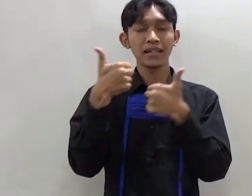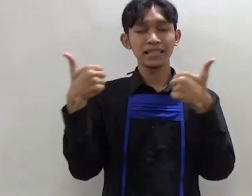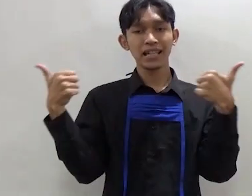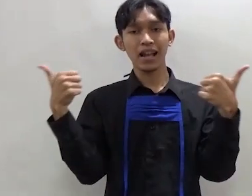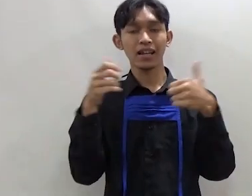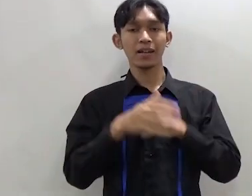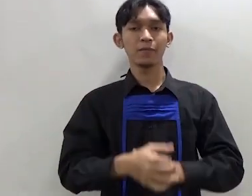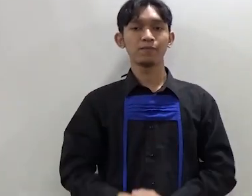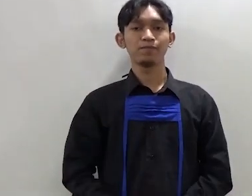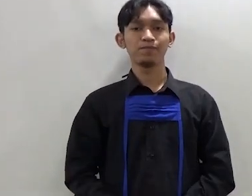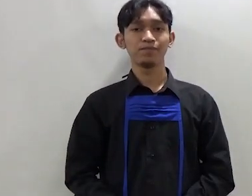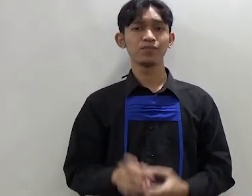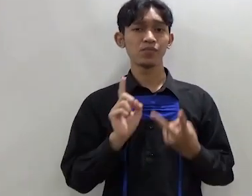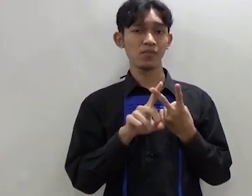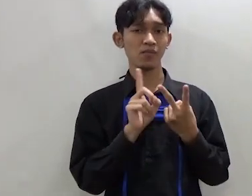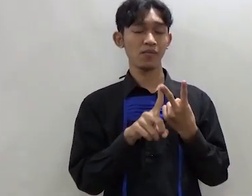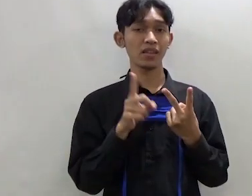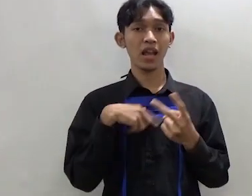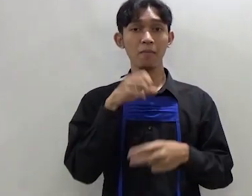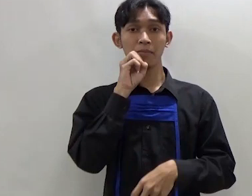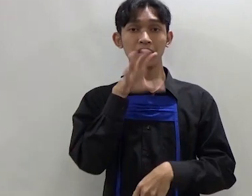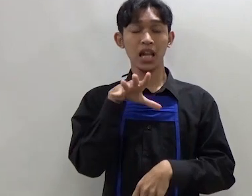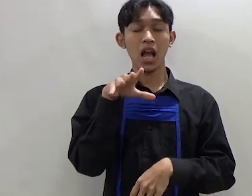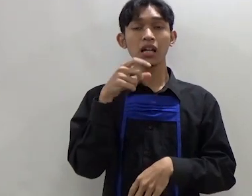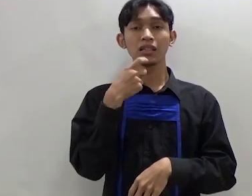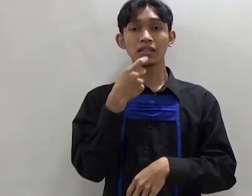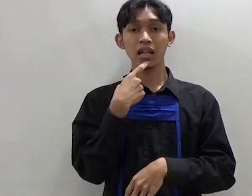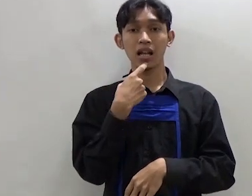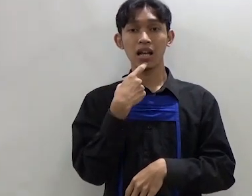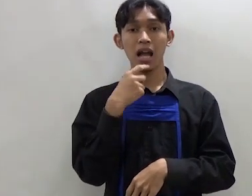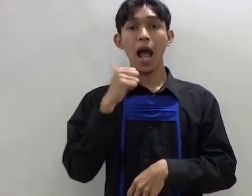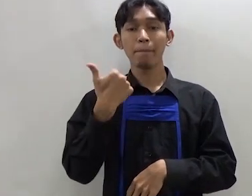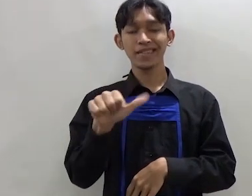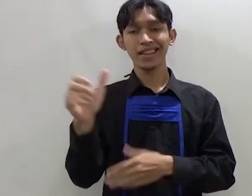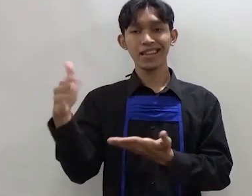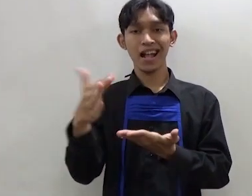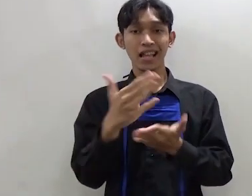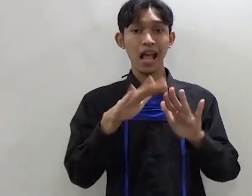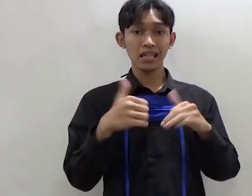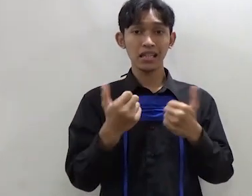rapid diagnostik tes yang telah dilaksanakan sebanyak